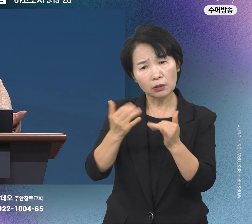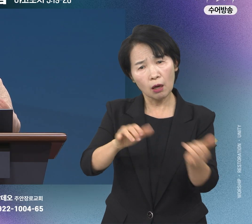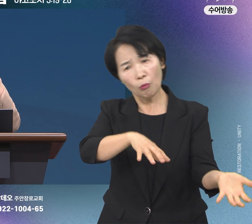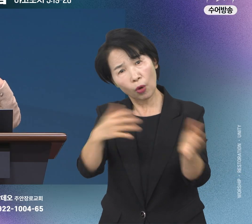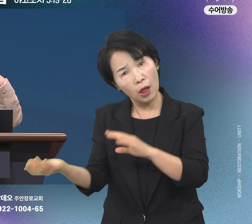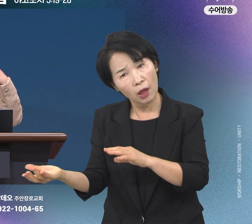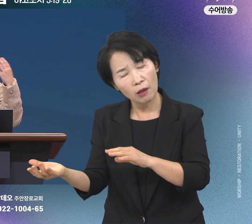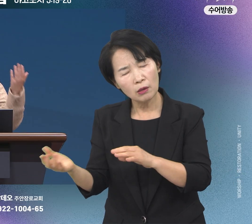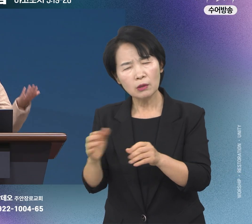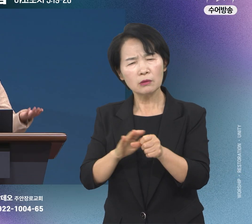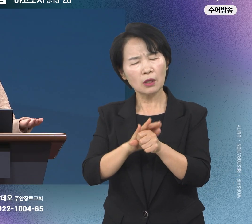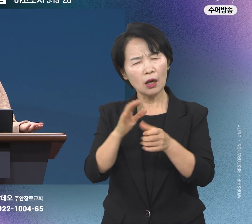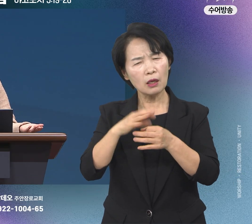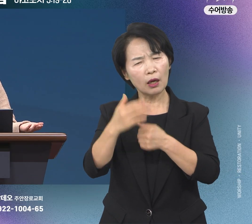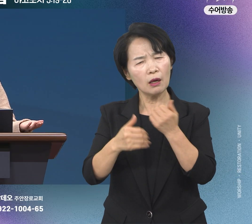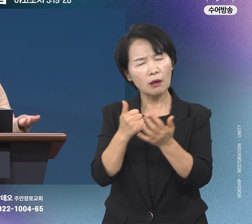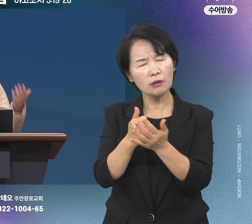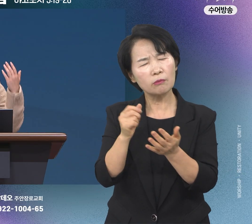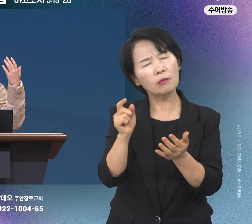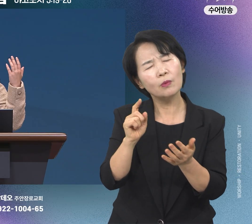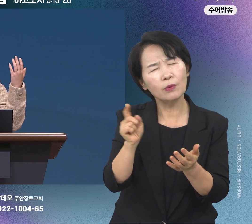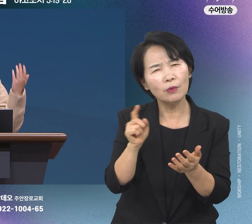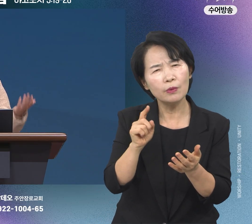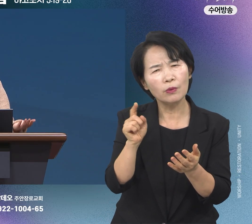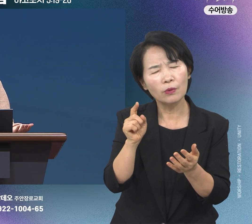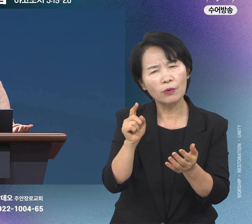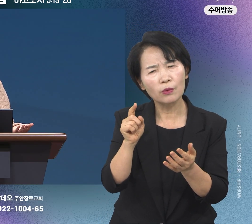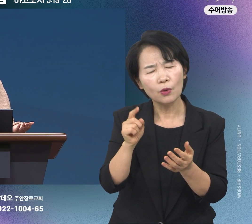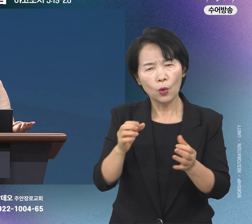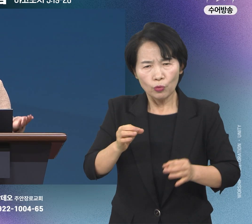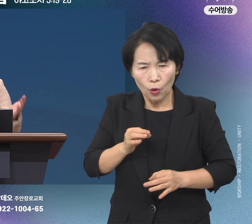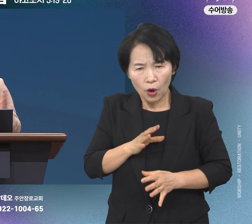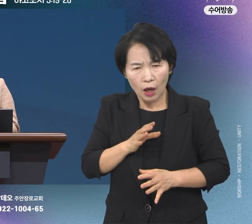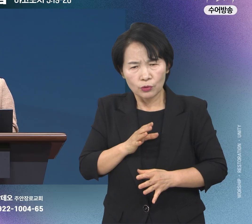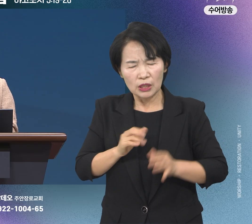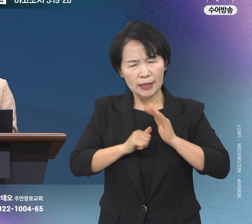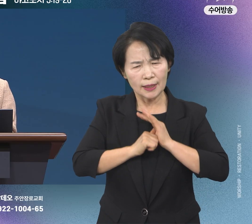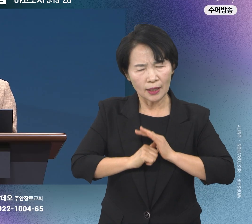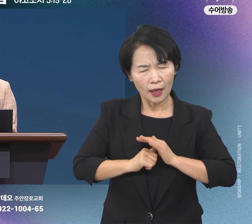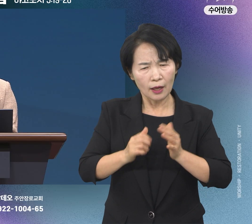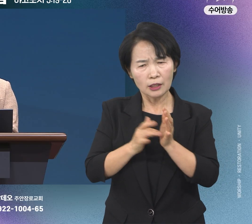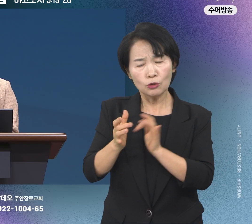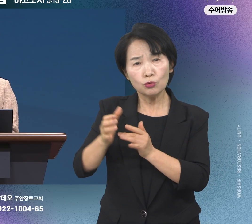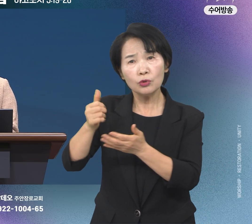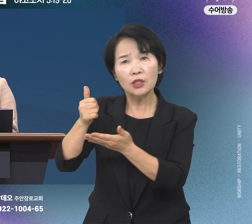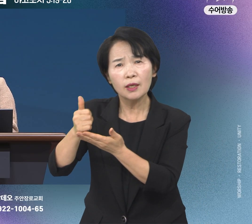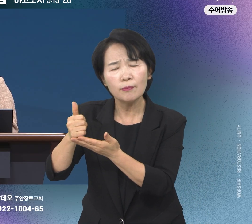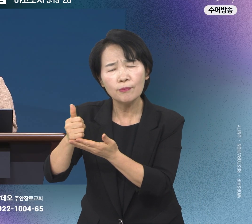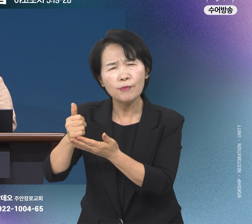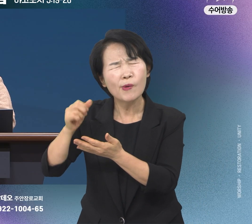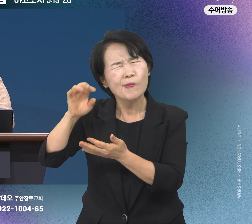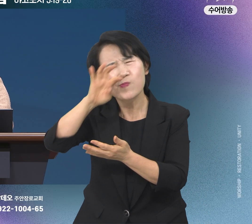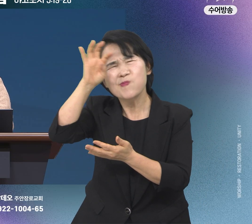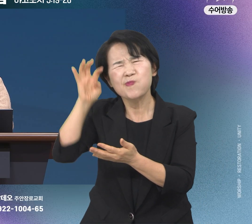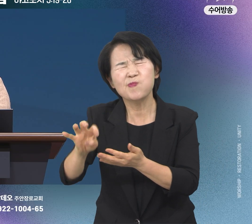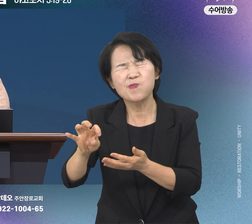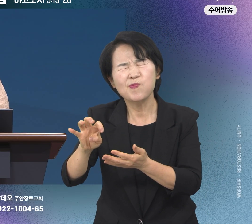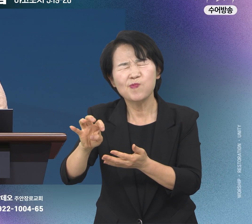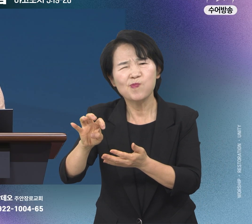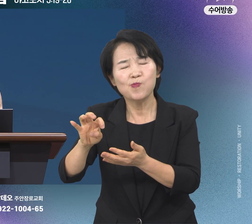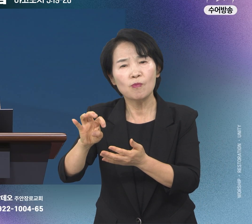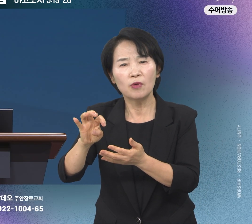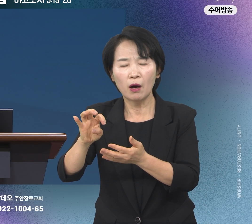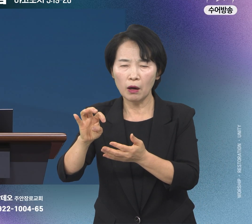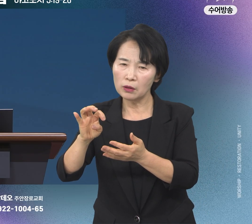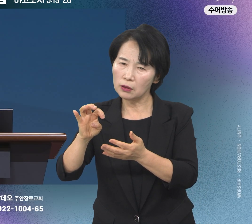하나님이잖아요. 놀라운 역사를 펼치시는 인내의 예수님이시잖아요. 이거 무슨 일일까요? 하면서 제가